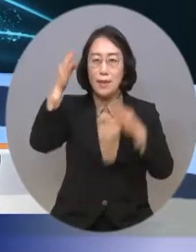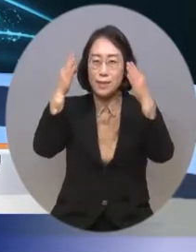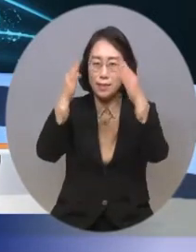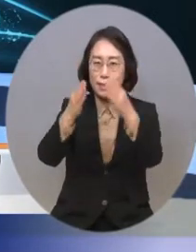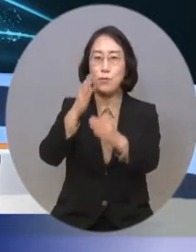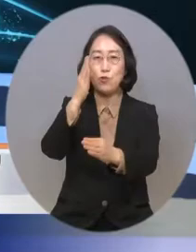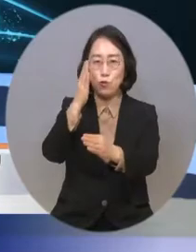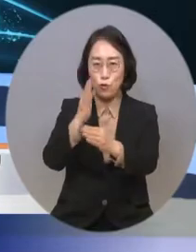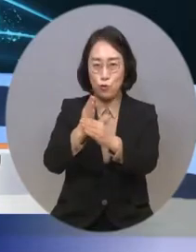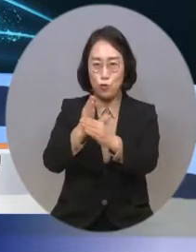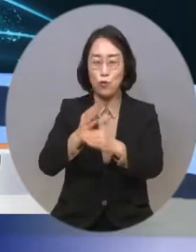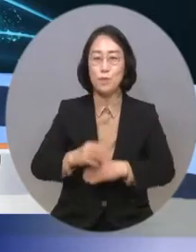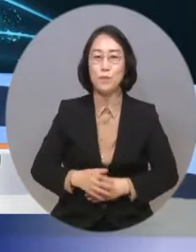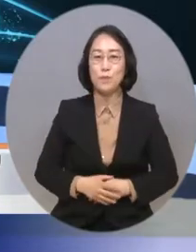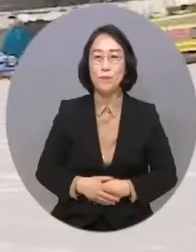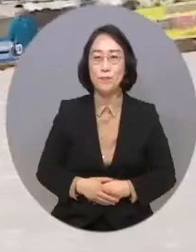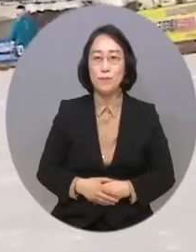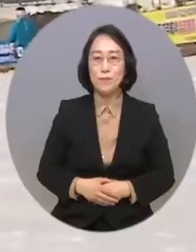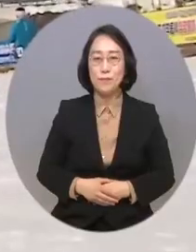기자가 만나봤습니다.